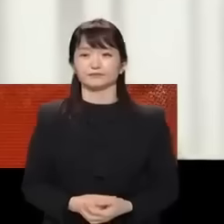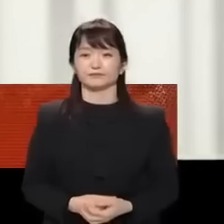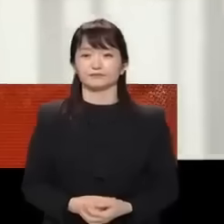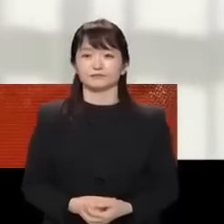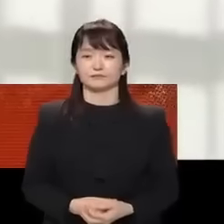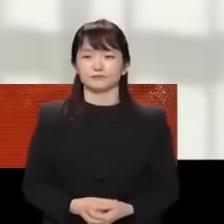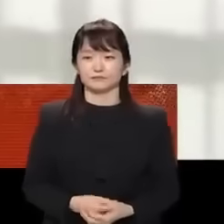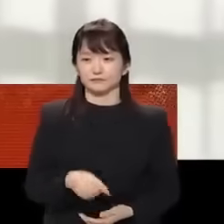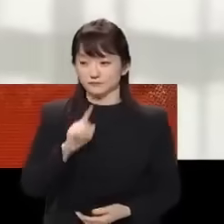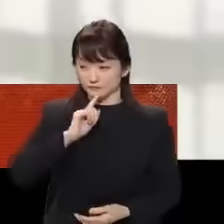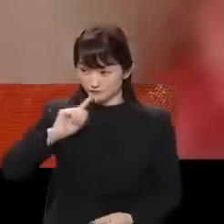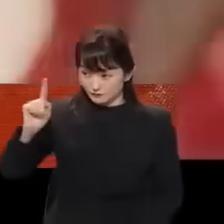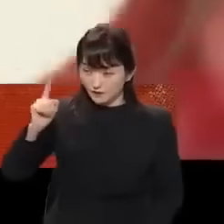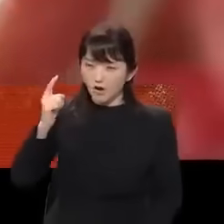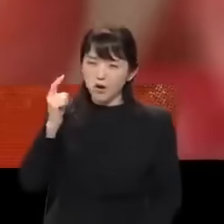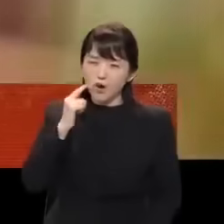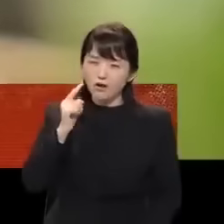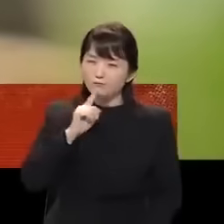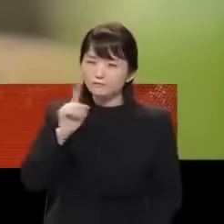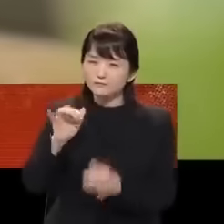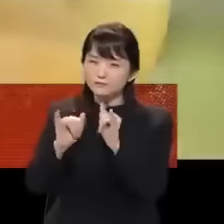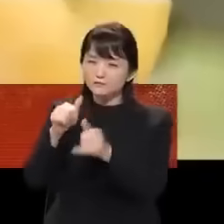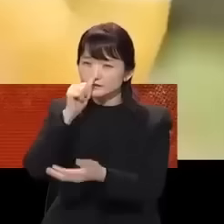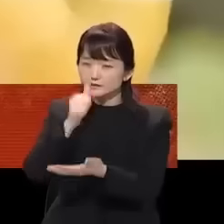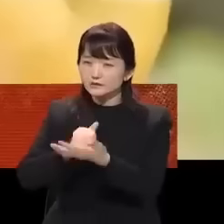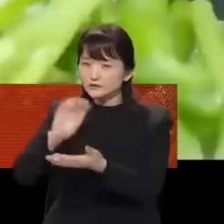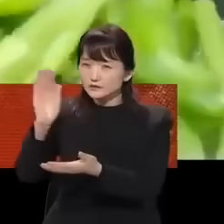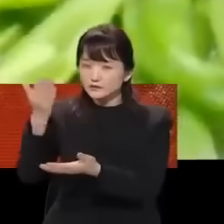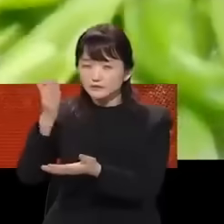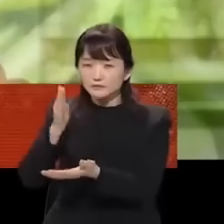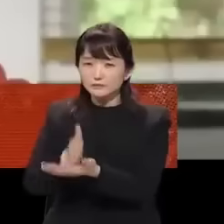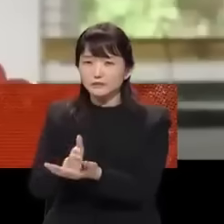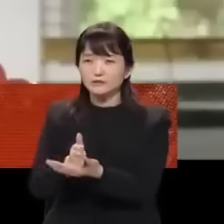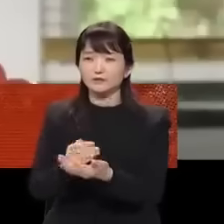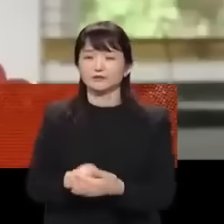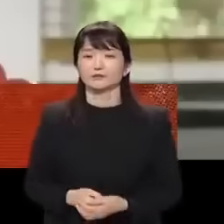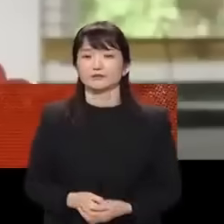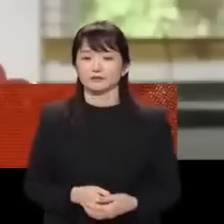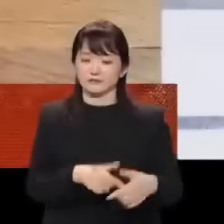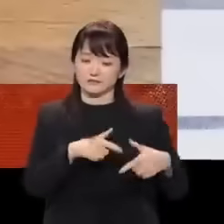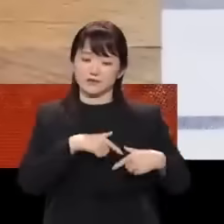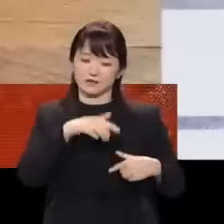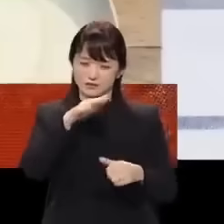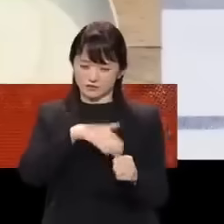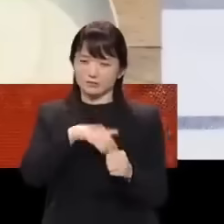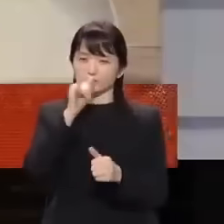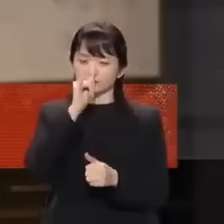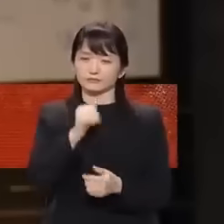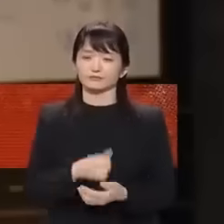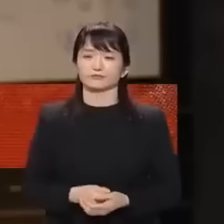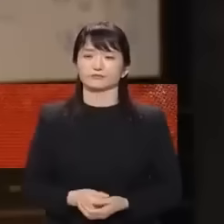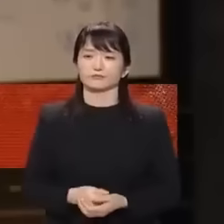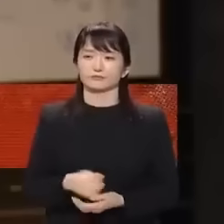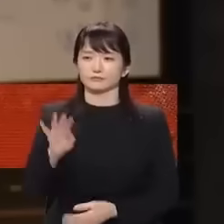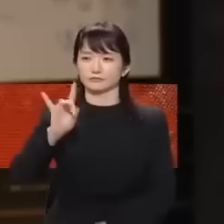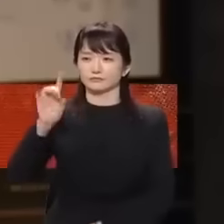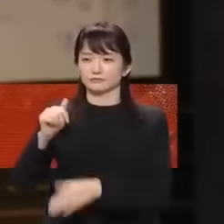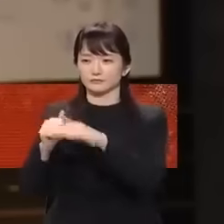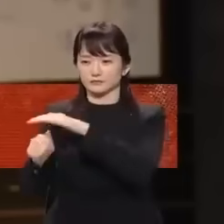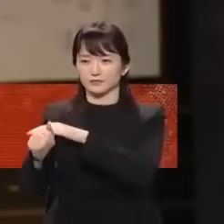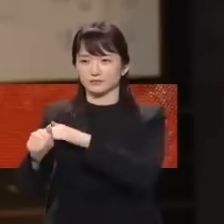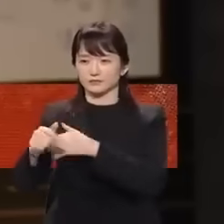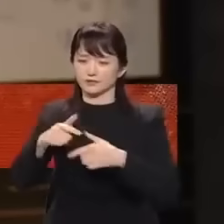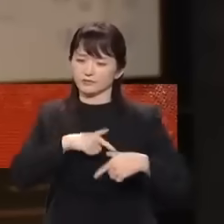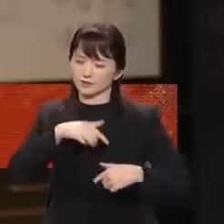뭐 신고자가 허위 신고한 사람 죄가 되느냐 뭐 이런 뭐 얘기들도 하시는데 물론 명예 같은 거 될 수도 있겠죠 백대표의 생각은 그건 아닌